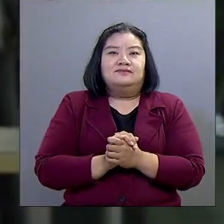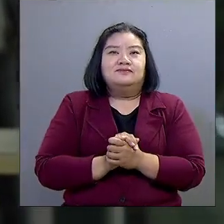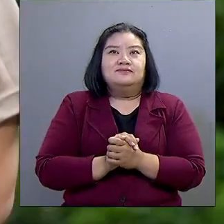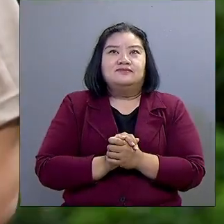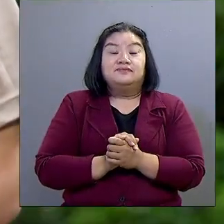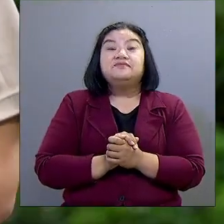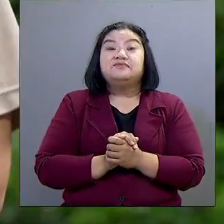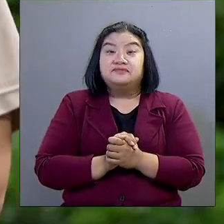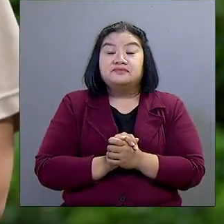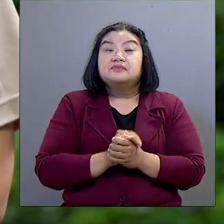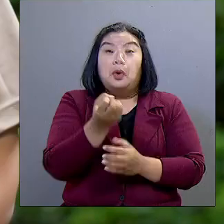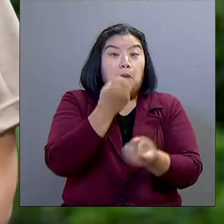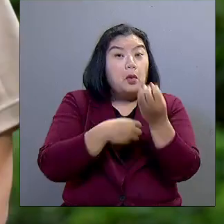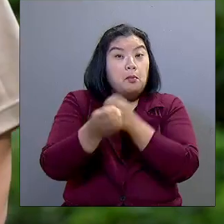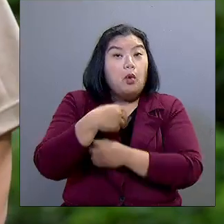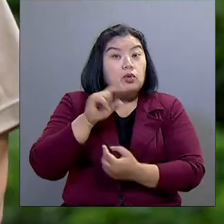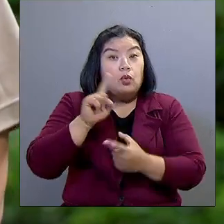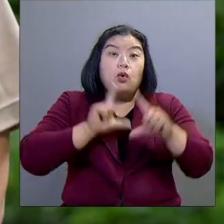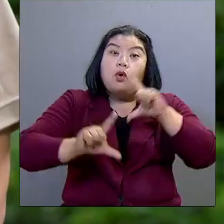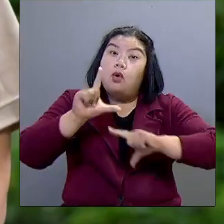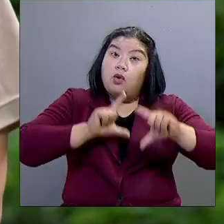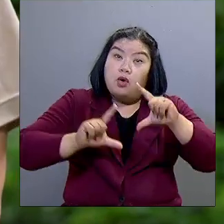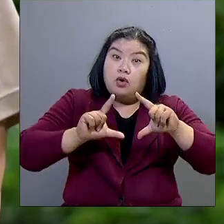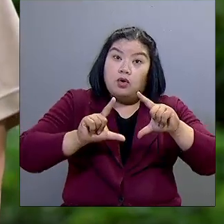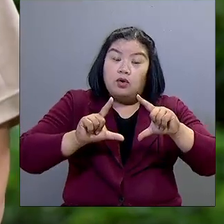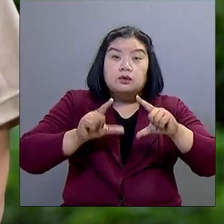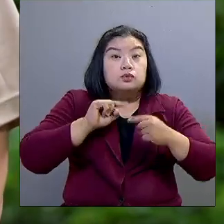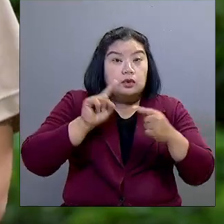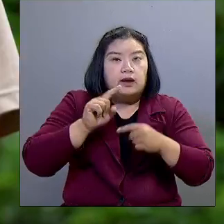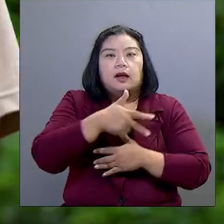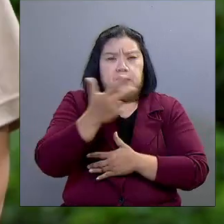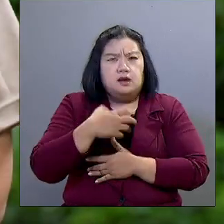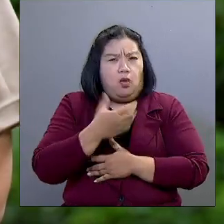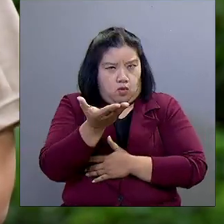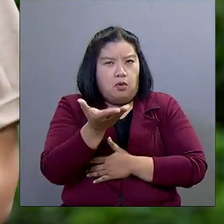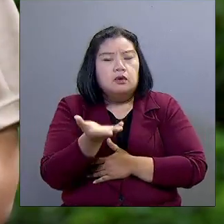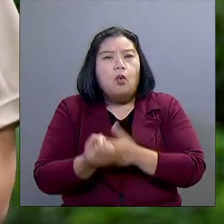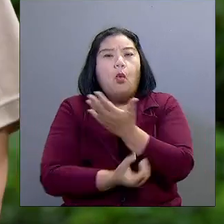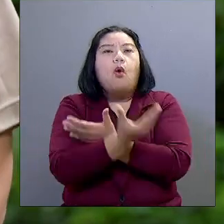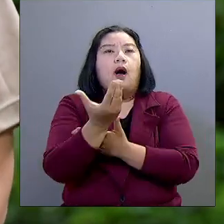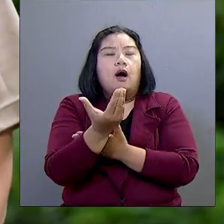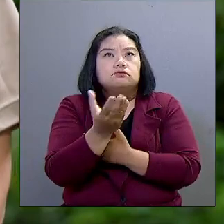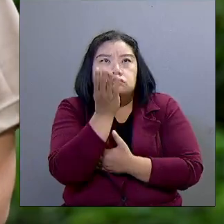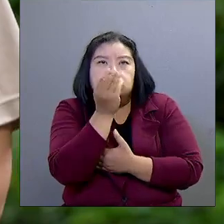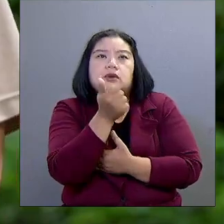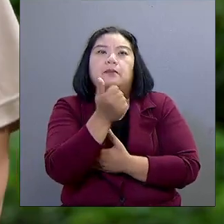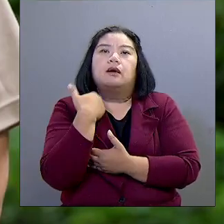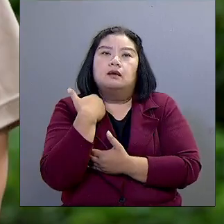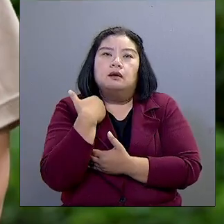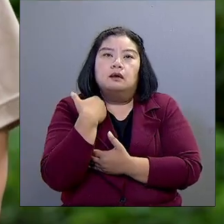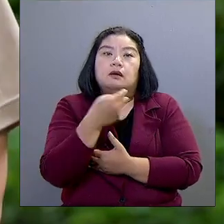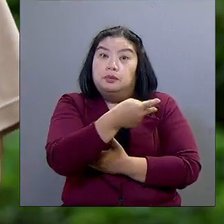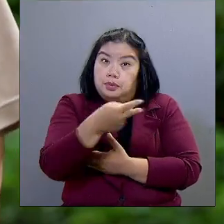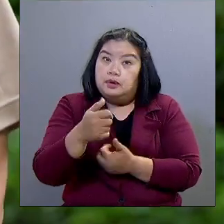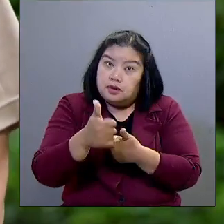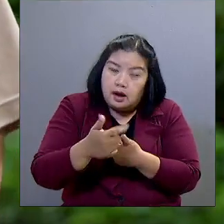สำหรับข้อเสนอที่มีต่อละครไทย PBS นะครับข้อแรกคือผมอยากจะให้เพิ่มในเรื่องของการเข้าถึงที่มากขึ้นไม่ว่าจะเป็นเรื่องของซับไตเติ้ล